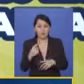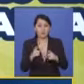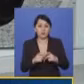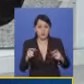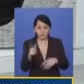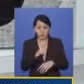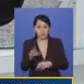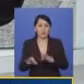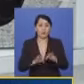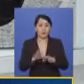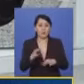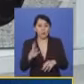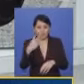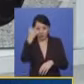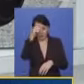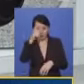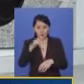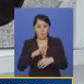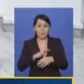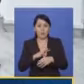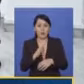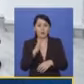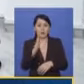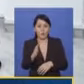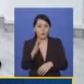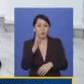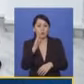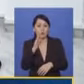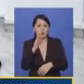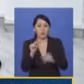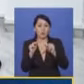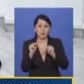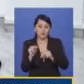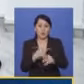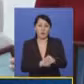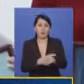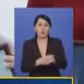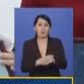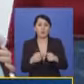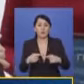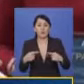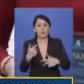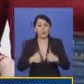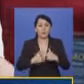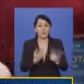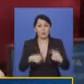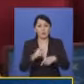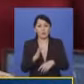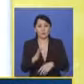бақылау жобасы елімізде 4 жыл бойы жүзеге асып келеді. Алдағы уақытта да адалдық және парасаттылық тақырыбында түрлі байқаулар